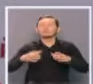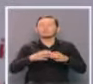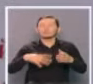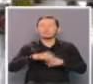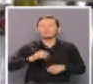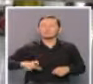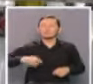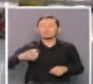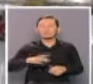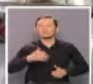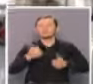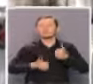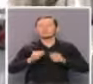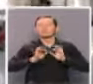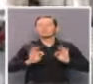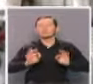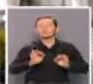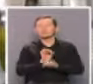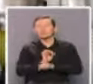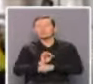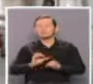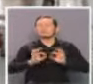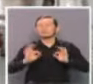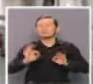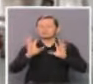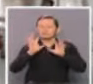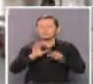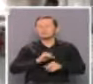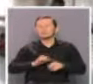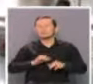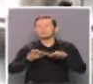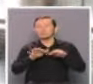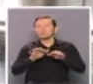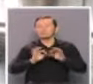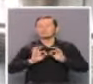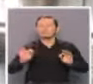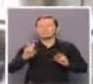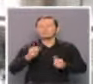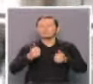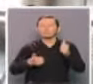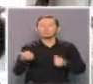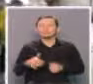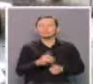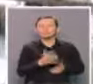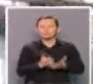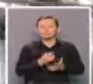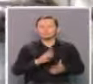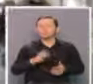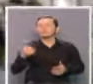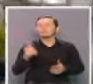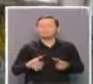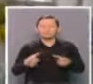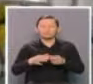шеберліктерін көрсетіп, ойыншылар үздік қорғаушы, үздік ойыншы, үздік шабуылшы номинацияларында ие болды. Жеңімпаз